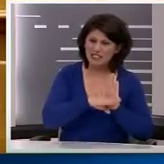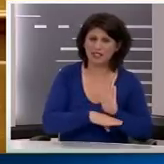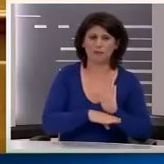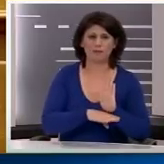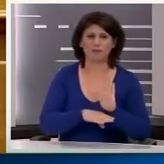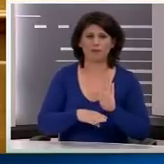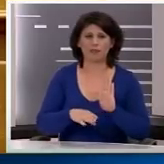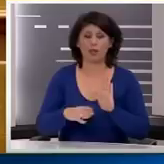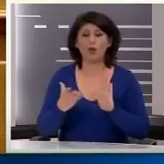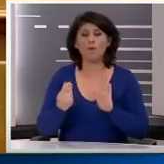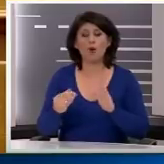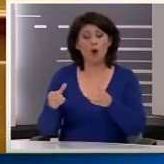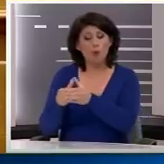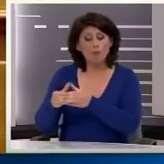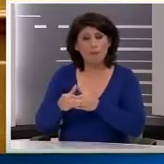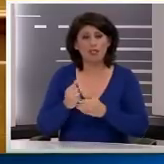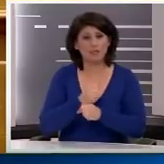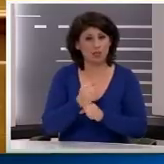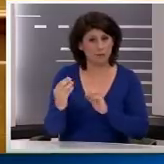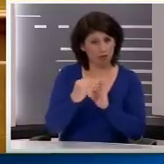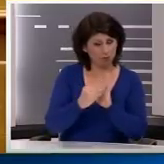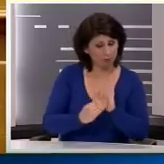πολλών κατηγοριών φαρμάκων,